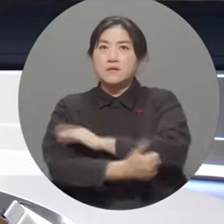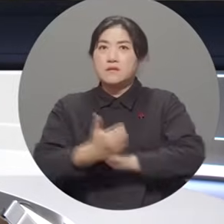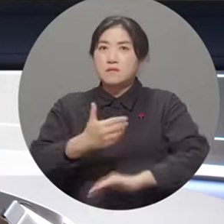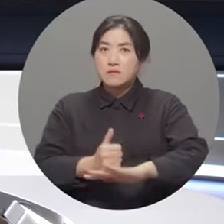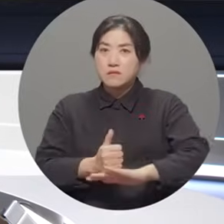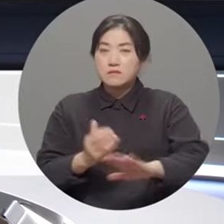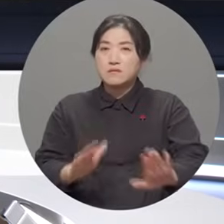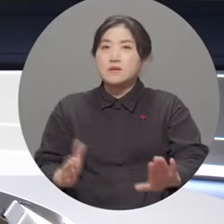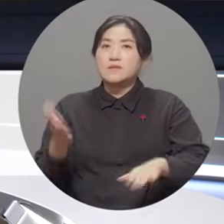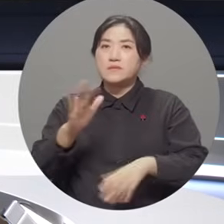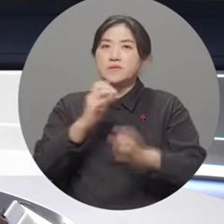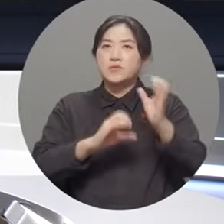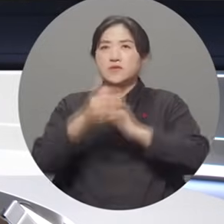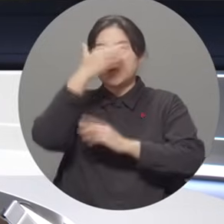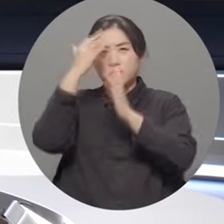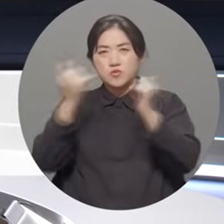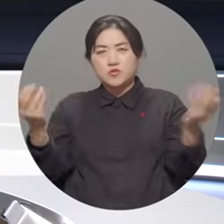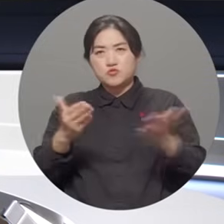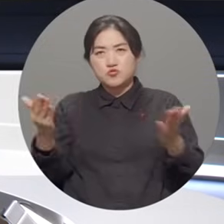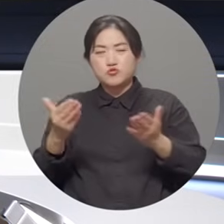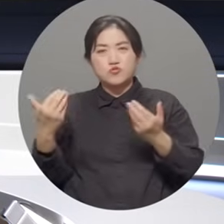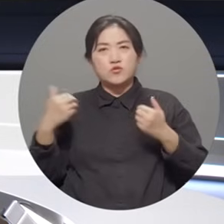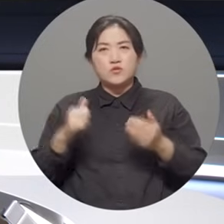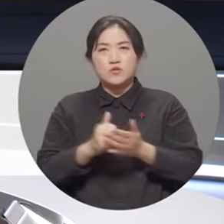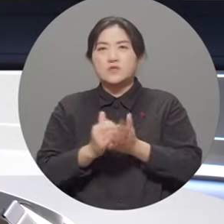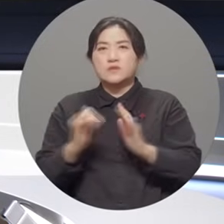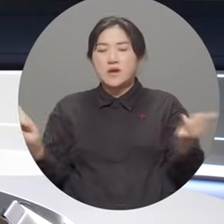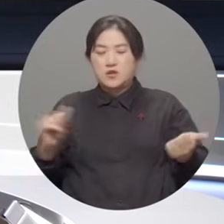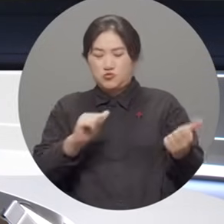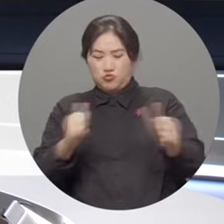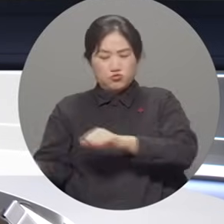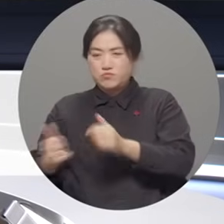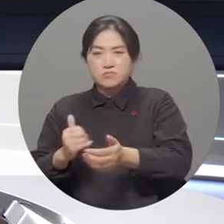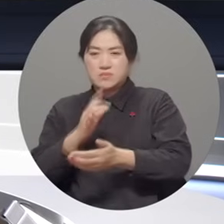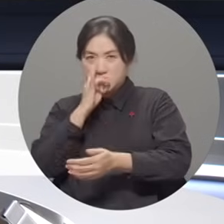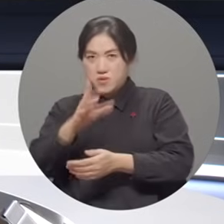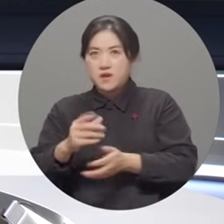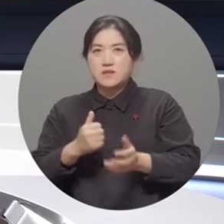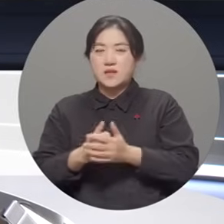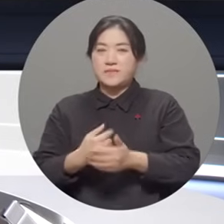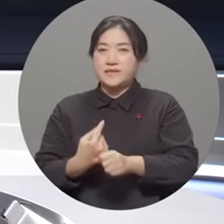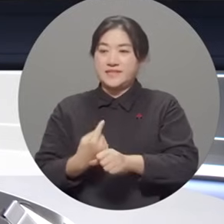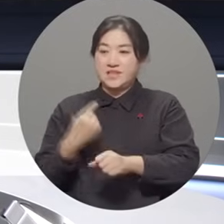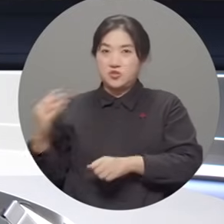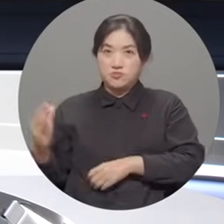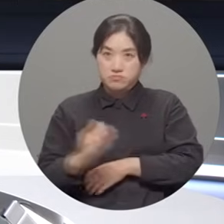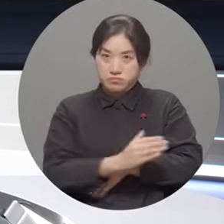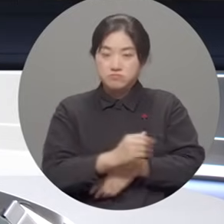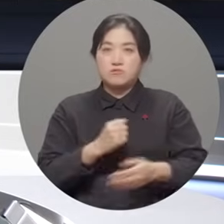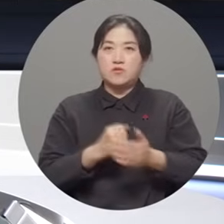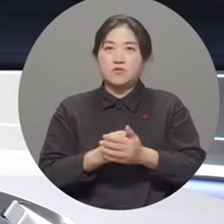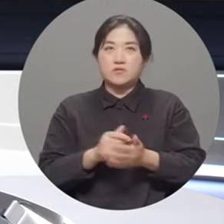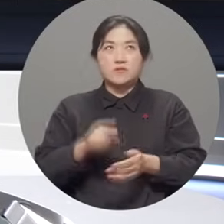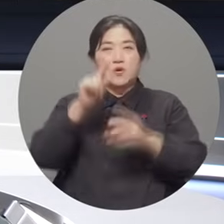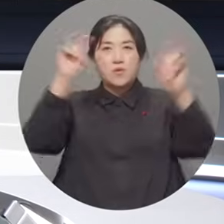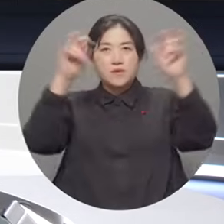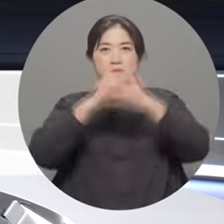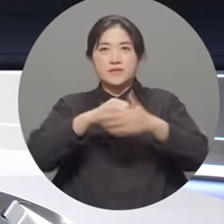젊은 노동자들을 죽음으로 내몰아선 안 된다는 목소리가 힘을 얻으면서 작년부터는 원청업체의 책임도 물을 수